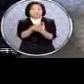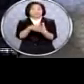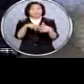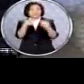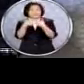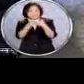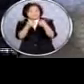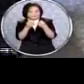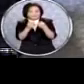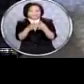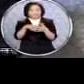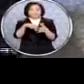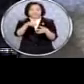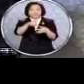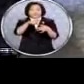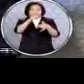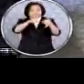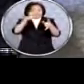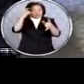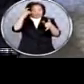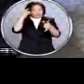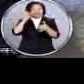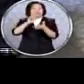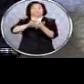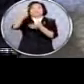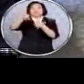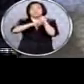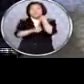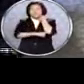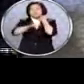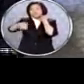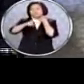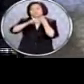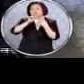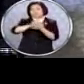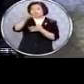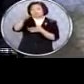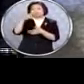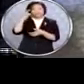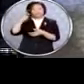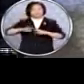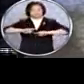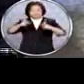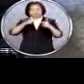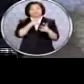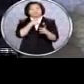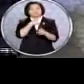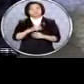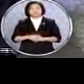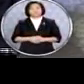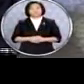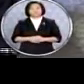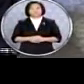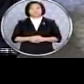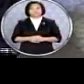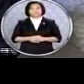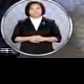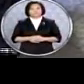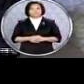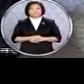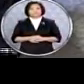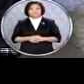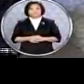法官，让法官能够感受到民意的期待。我觉得这是一个司法改革非常重要的步，但是还不止于此而已。我